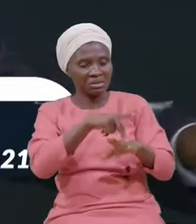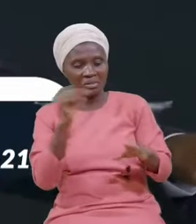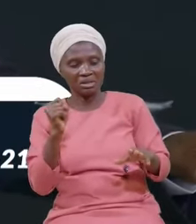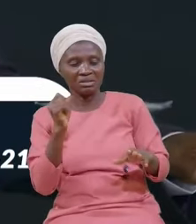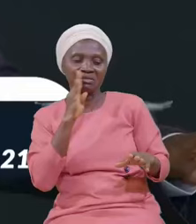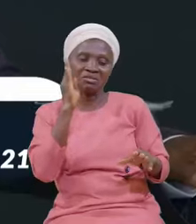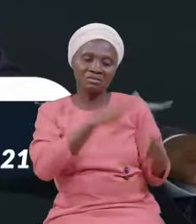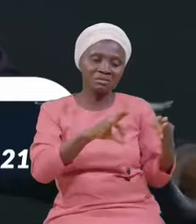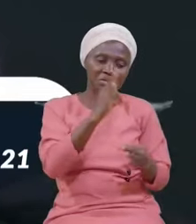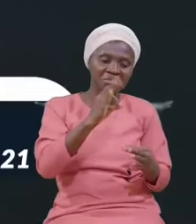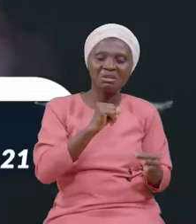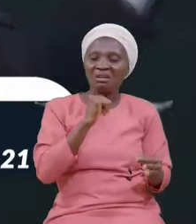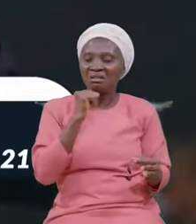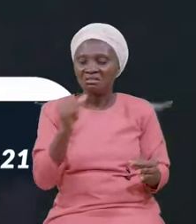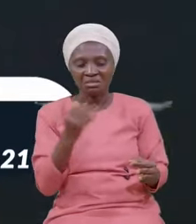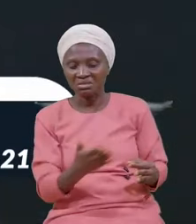à venir.